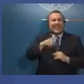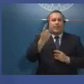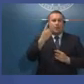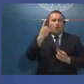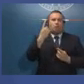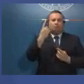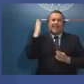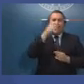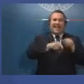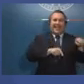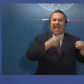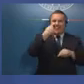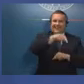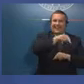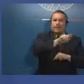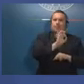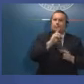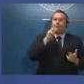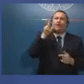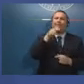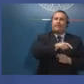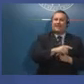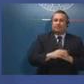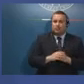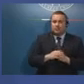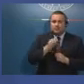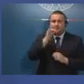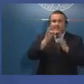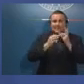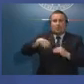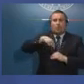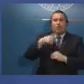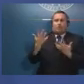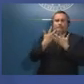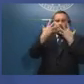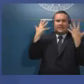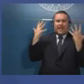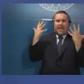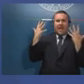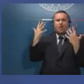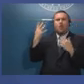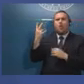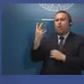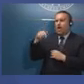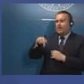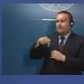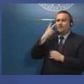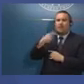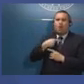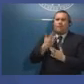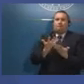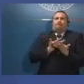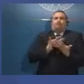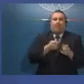specie Quindi anche se noi abbiamo e adesso dirò due parole se abbiamo creato